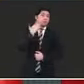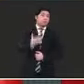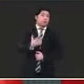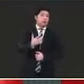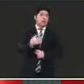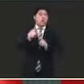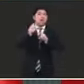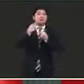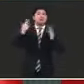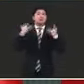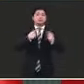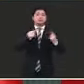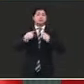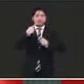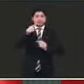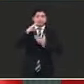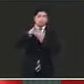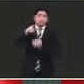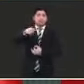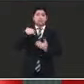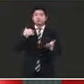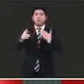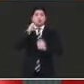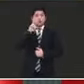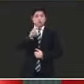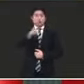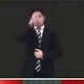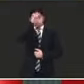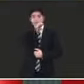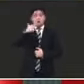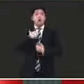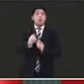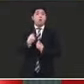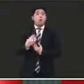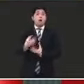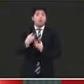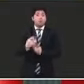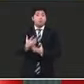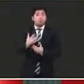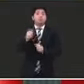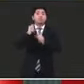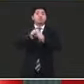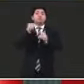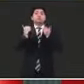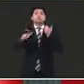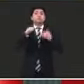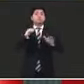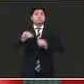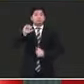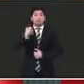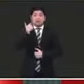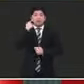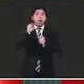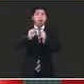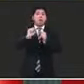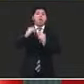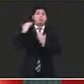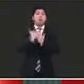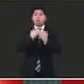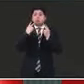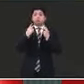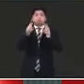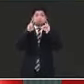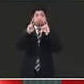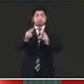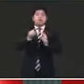iktisatçılarla yaptığımız sohbette gördük ki Türkiye üretim ve istihdam odaklı ekonomi programıyla